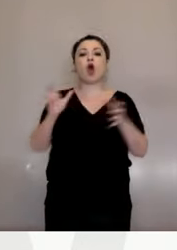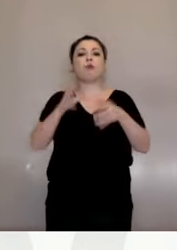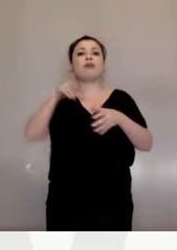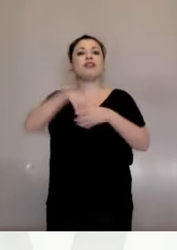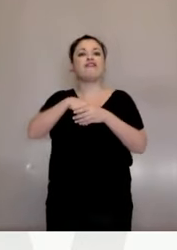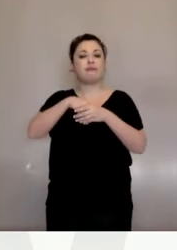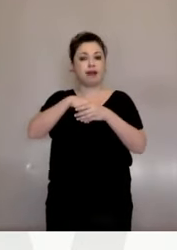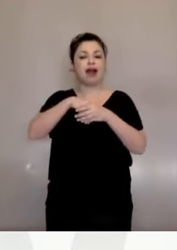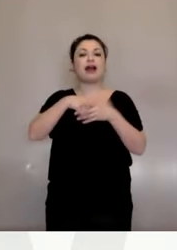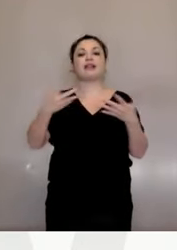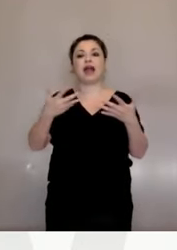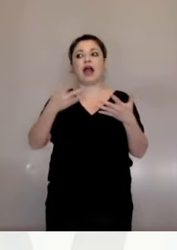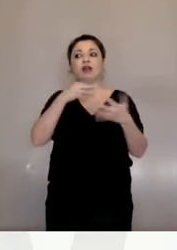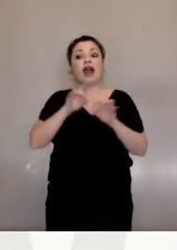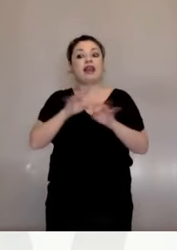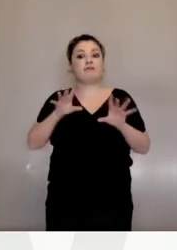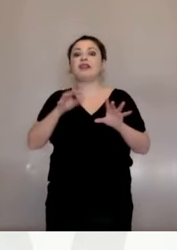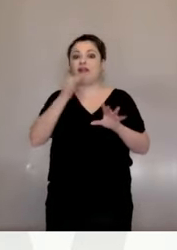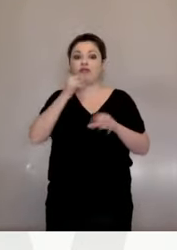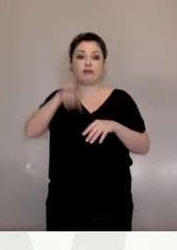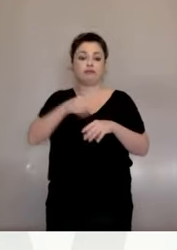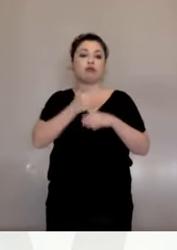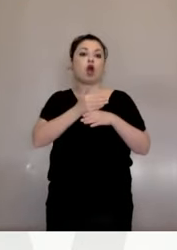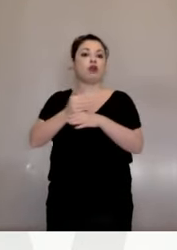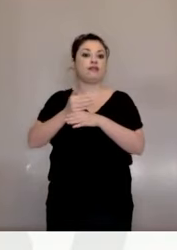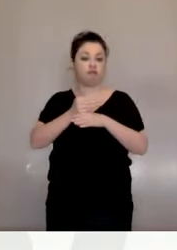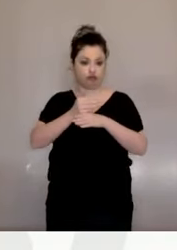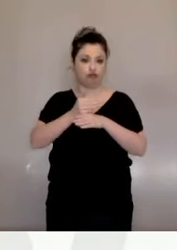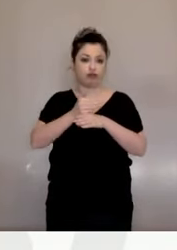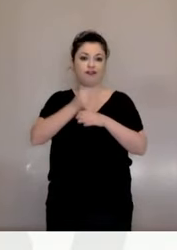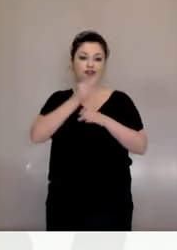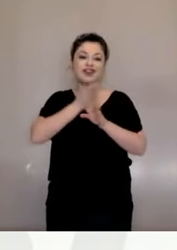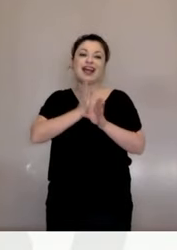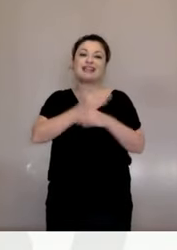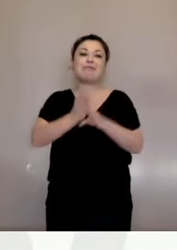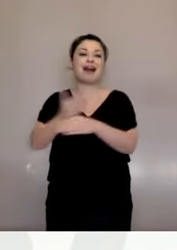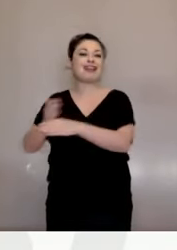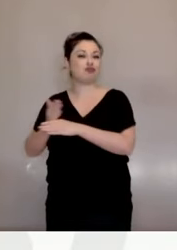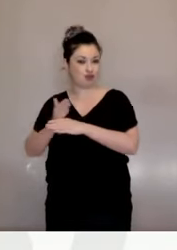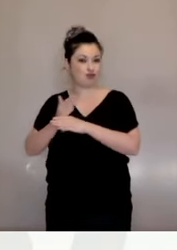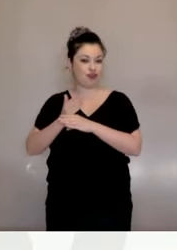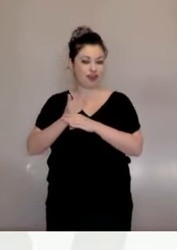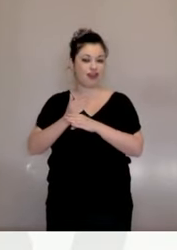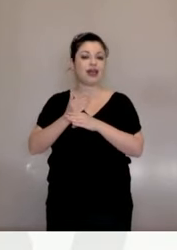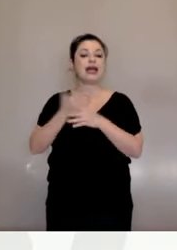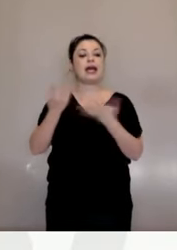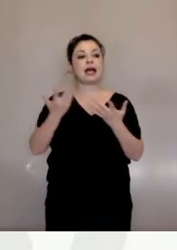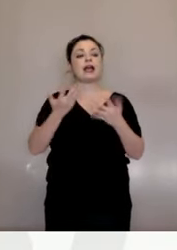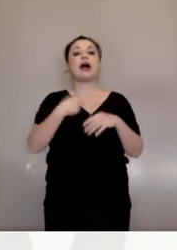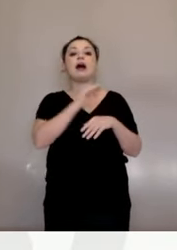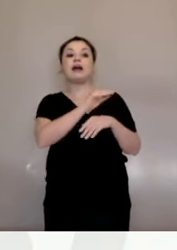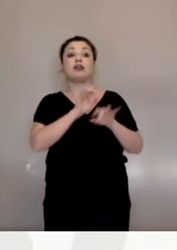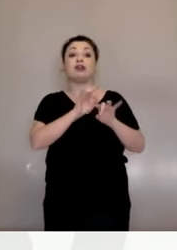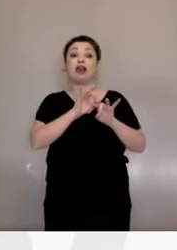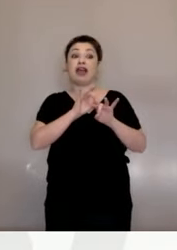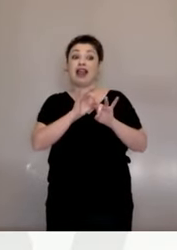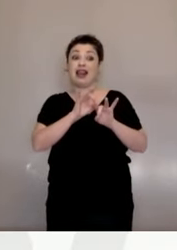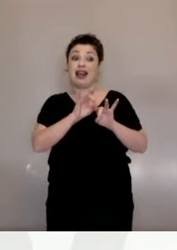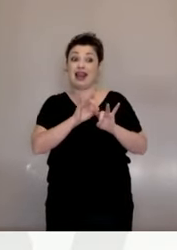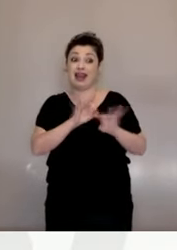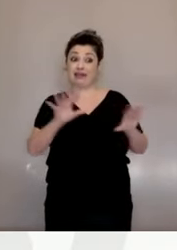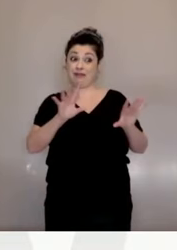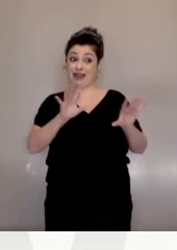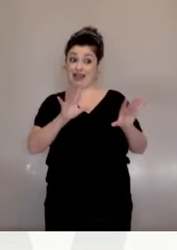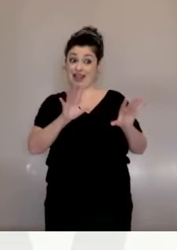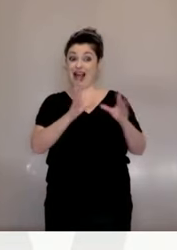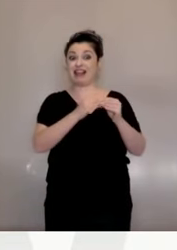libertà è anche condivisione, spartizione. Allora, come si accorda la libertà di fare del